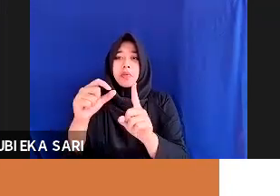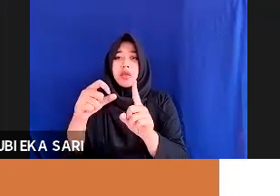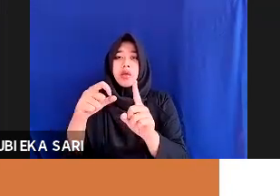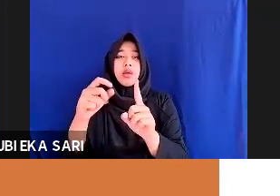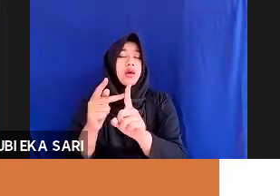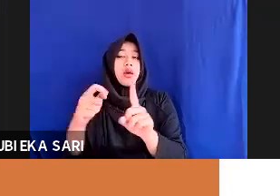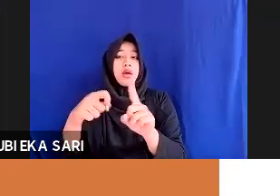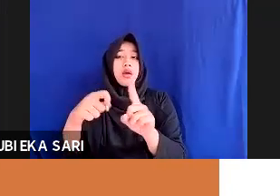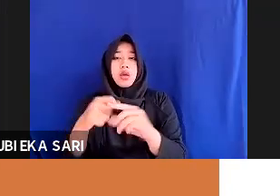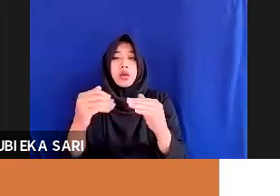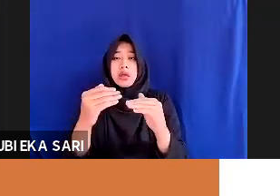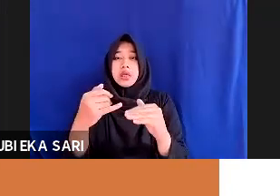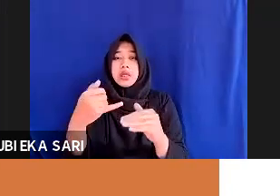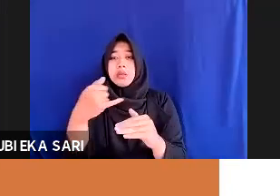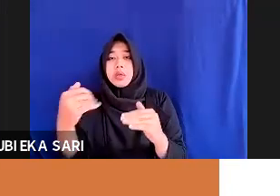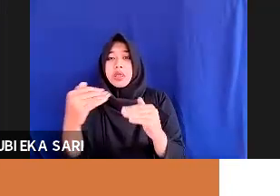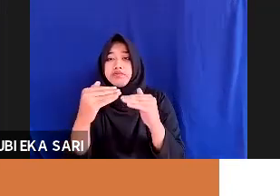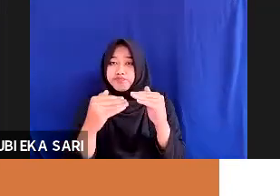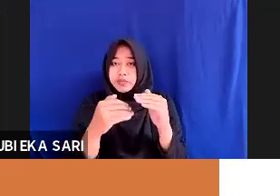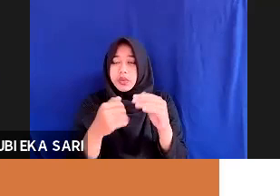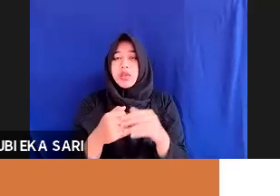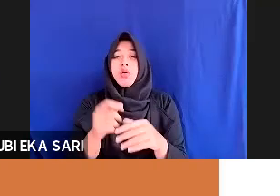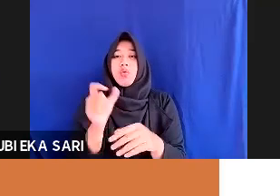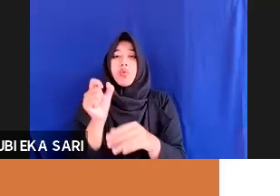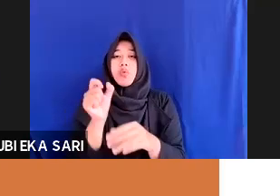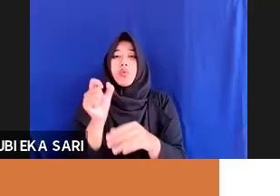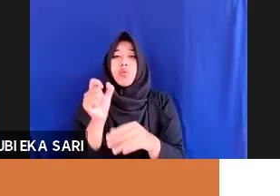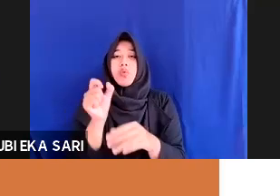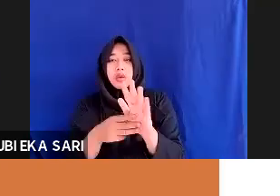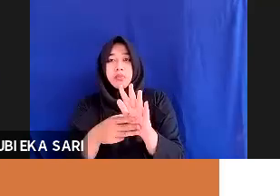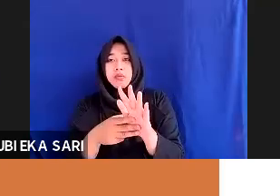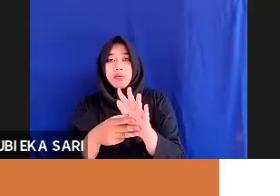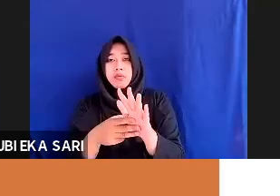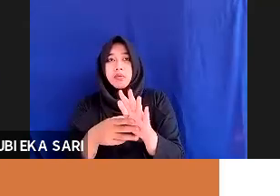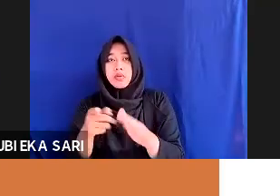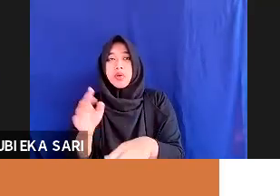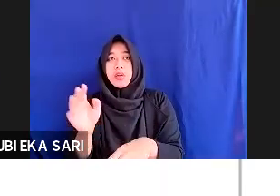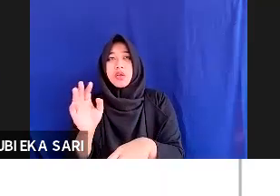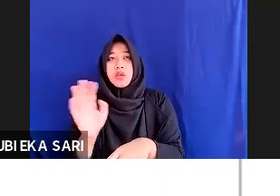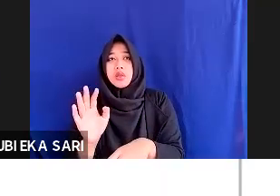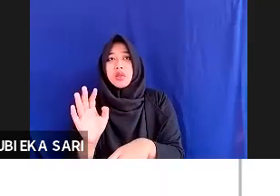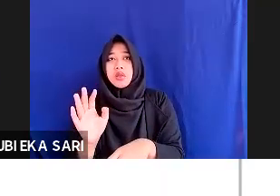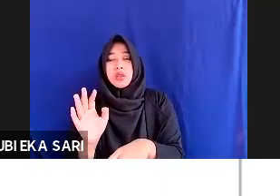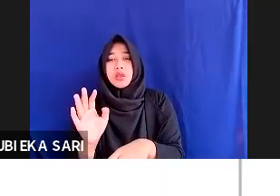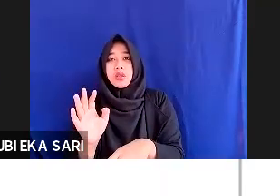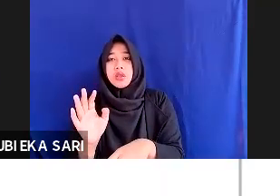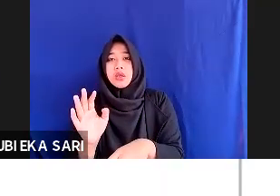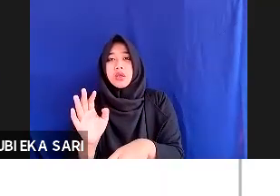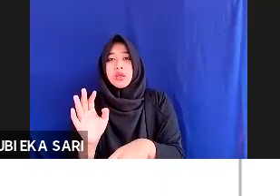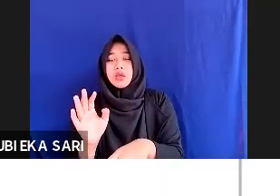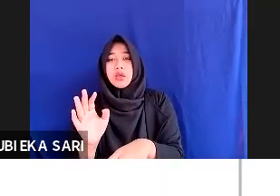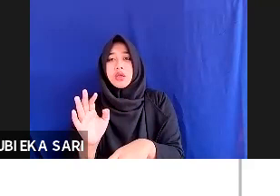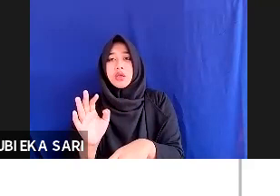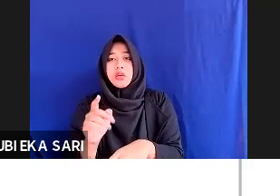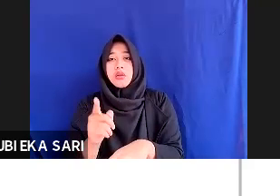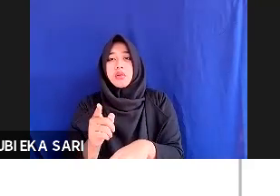yang membantu agar supaya UMKM itu tidak kolaps. Jadi itu sehingga memang di